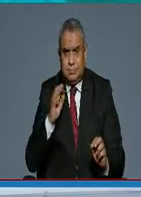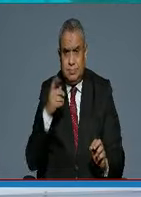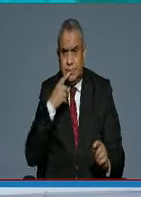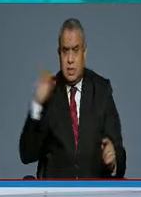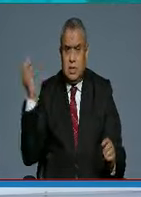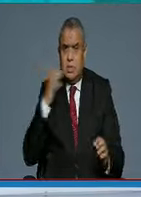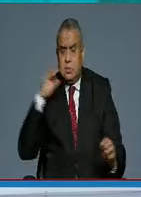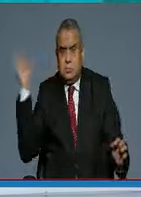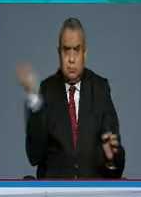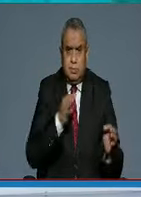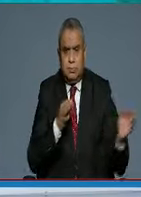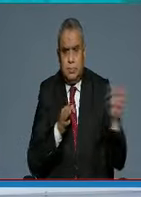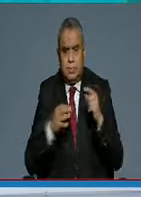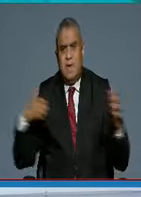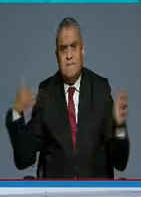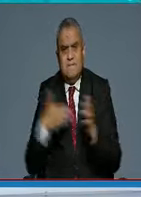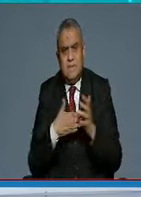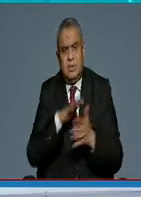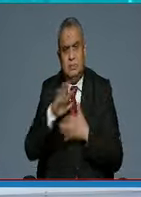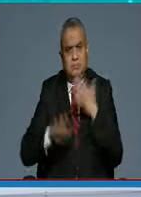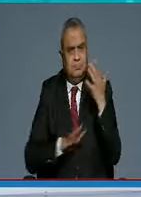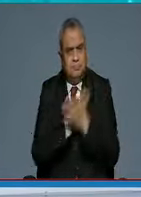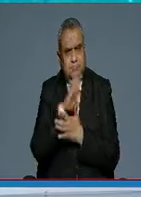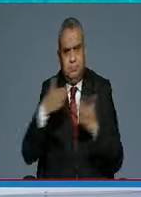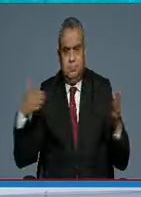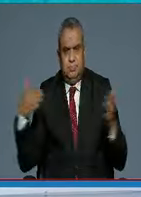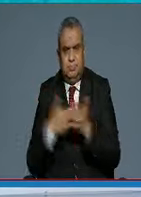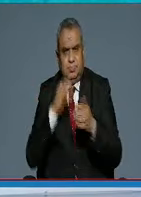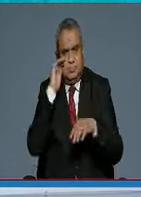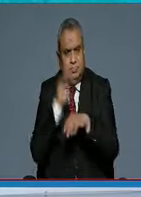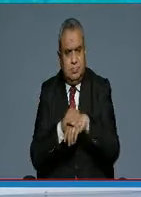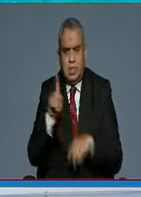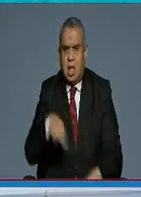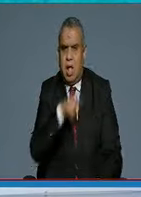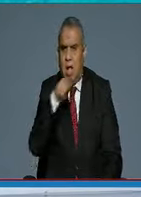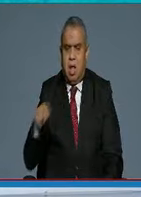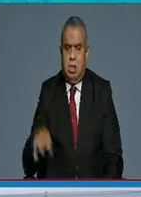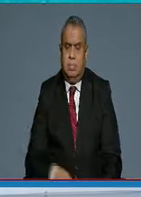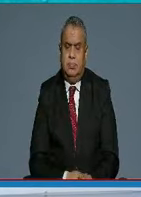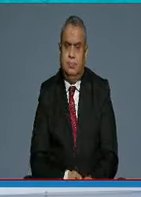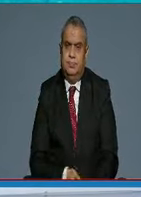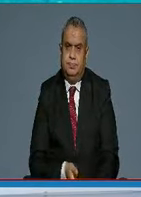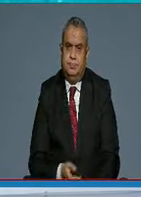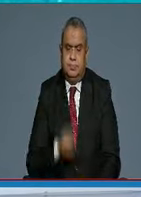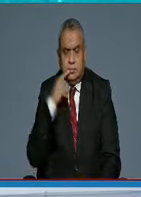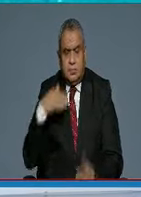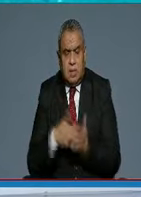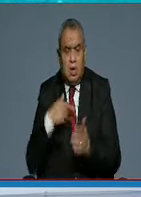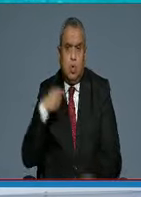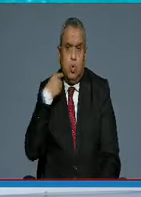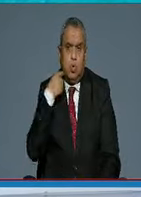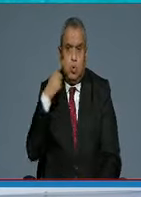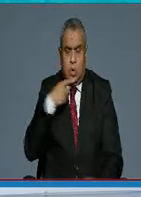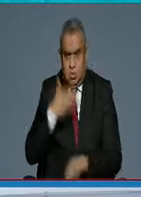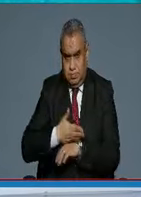ده شوف وتلاقي المنظر الحلو ده كله يتعك في لحظه بدون داعي بدون داعي مش هطول